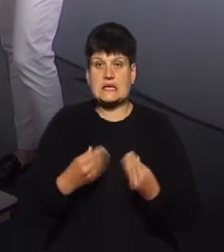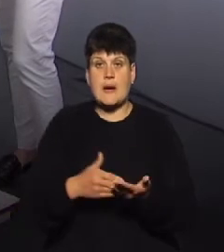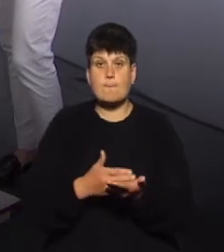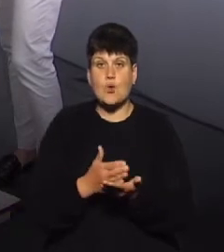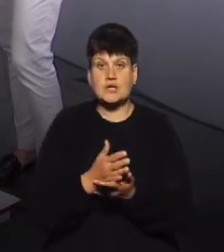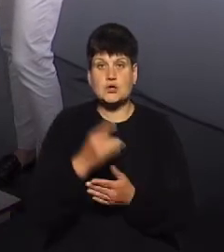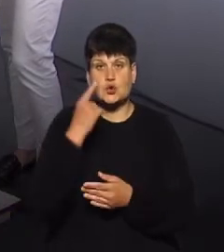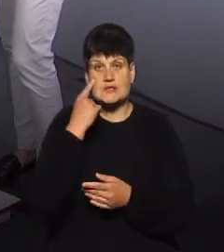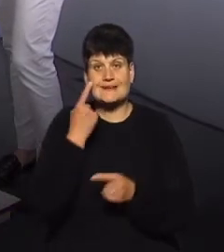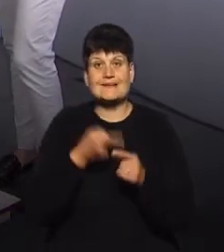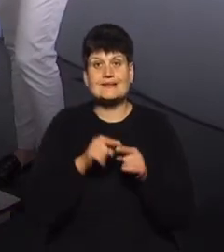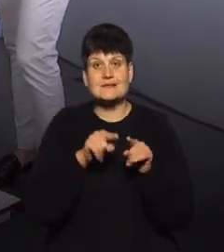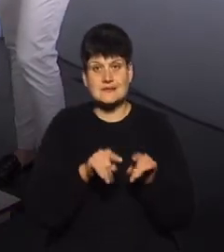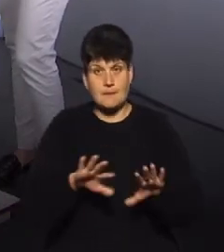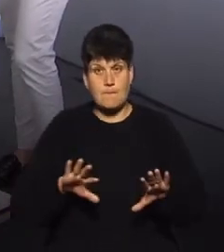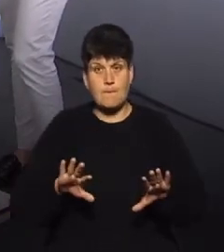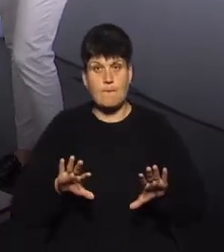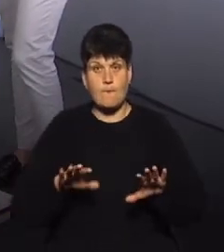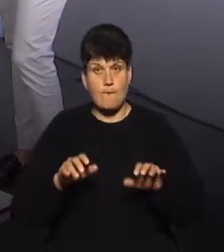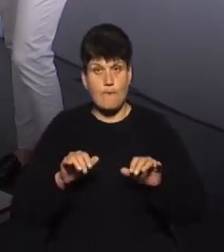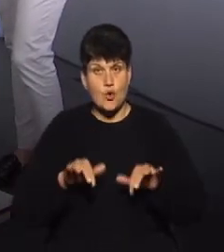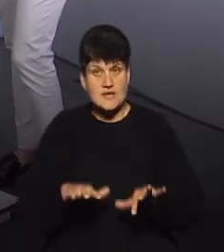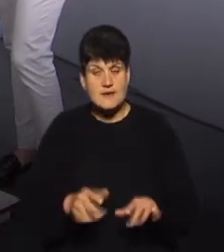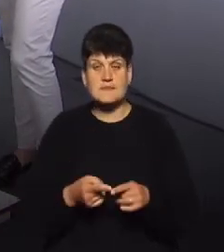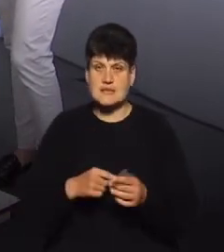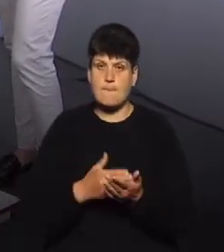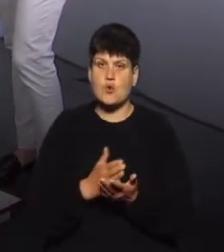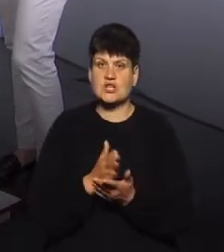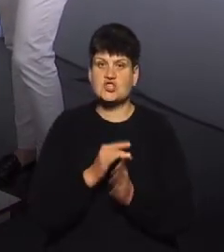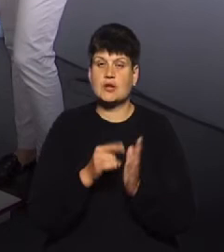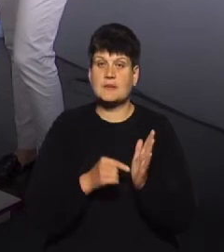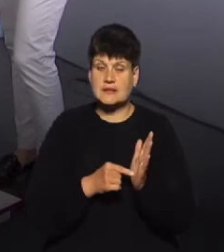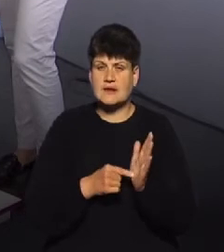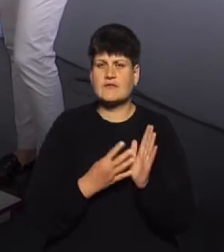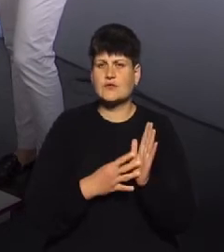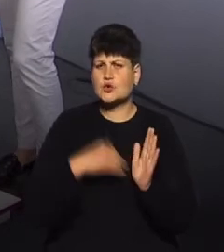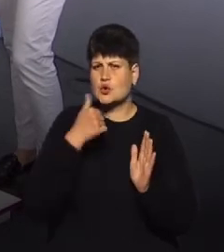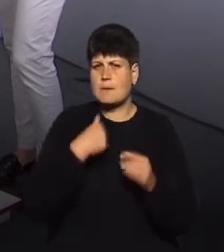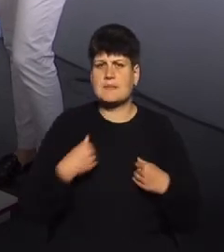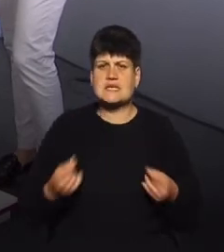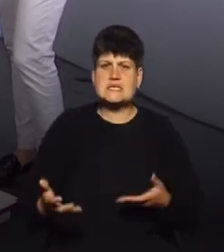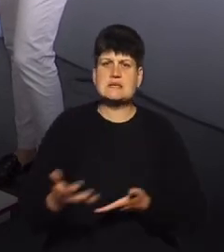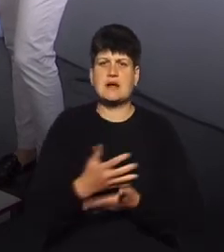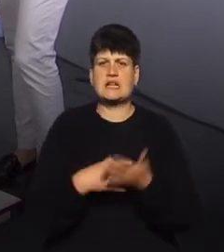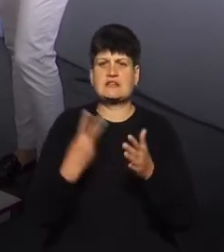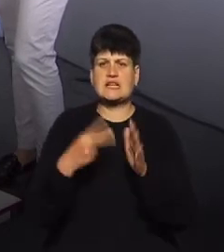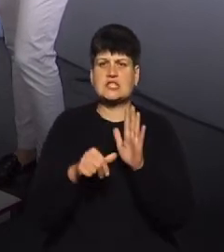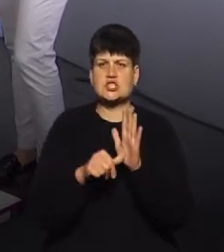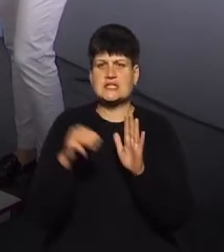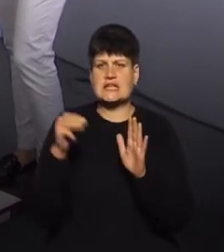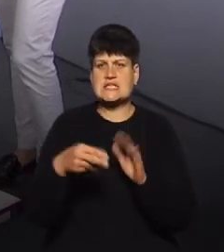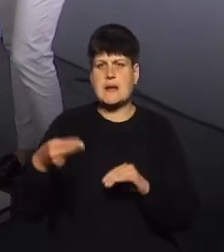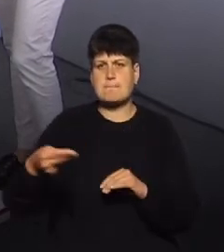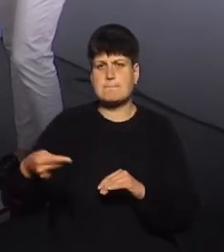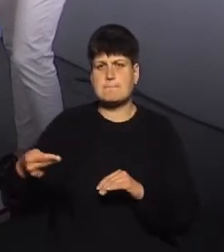подіям – це політичне питання. Ми у свій час, в 90-х роках, зібрали 26 тисяч підписів.